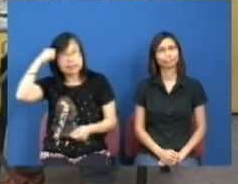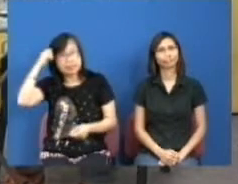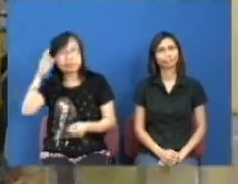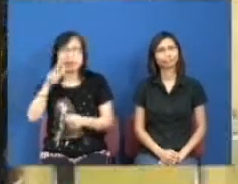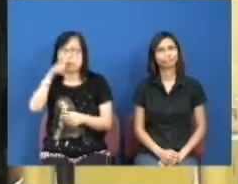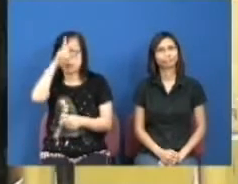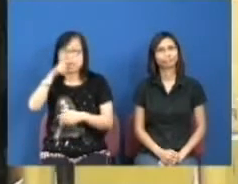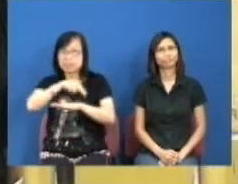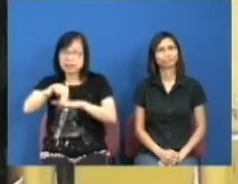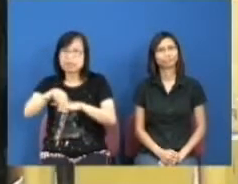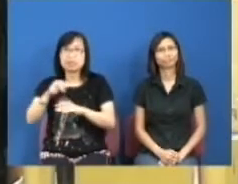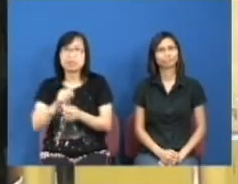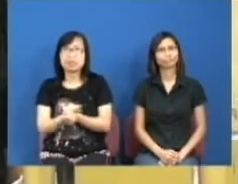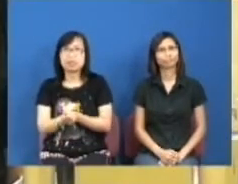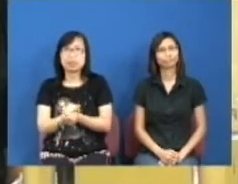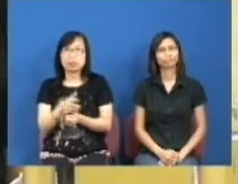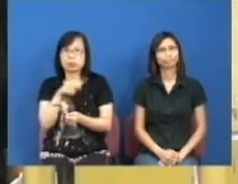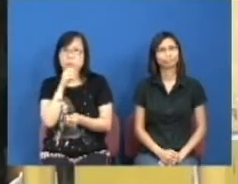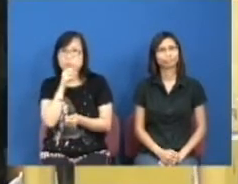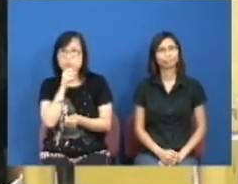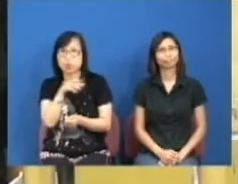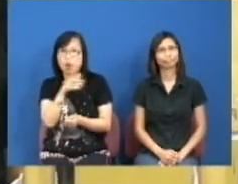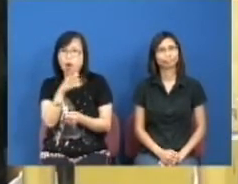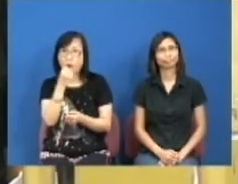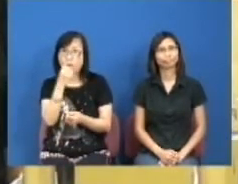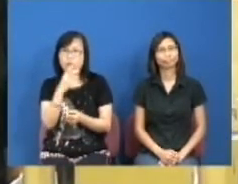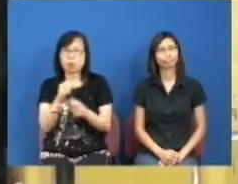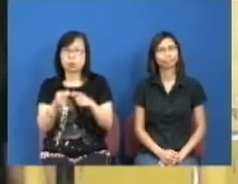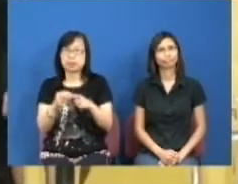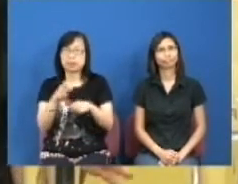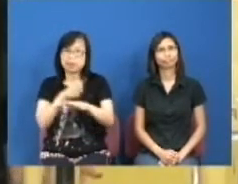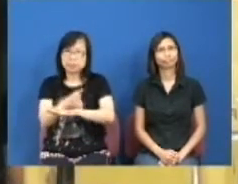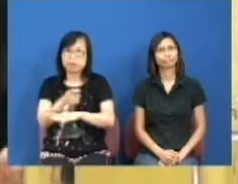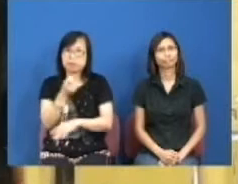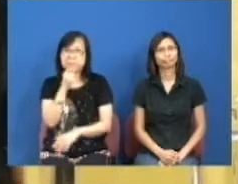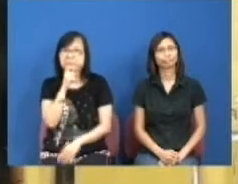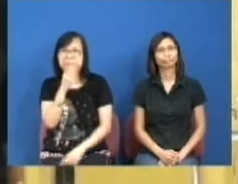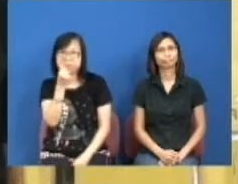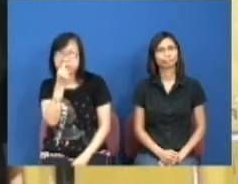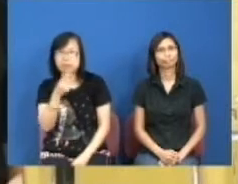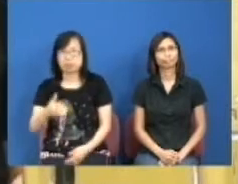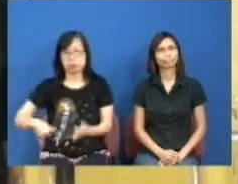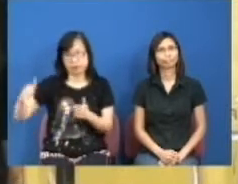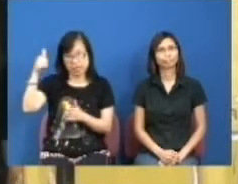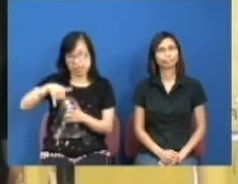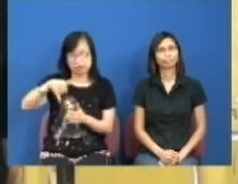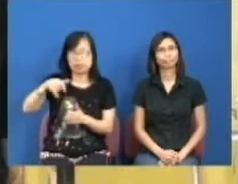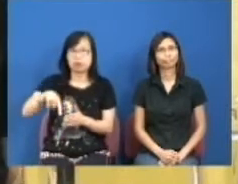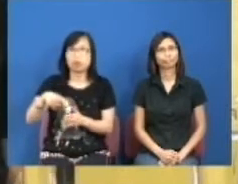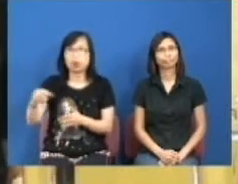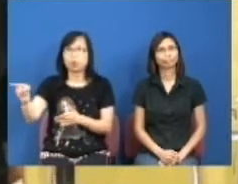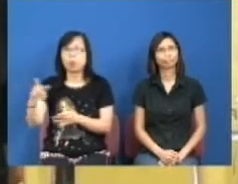比較政治嘅。咁對香港嘅公民社會特別有興趣嚇。咁所以今日咧就想上嚟同阿黃偉